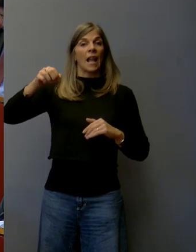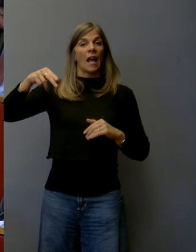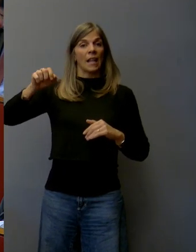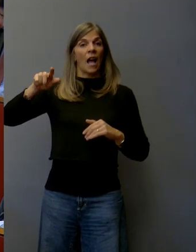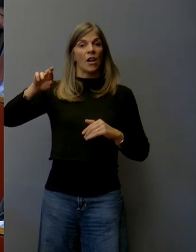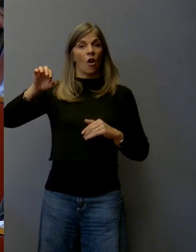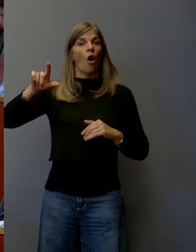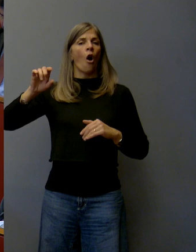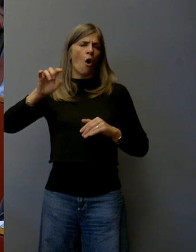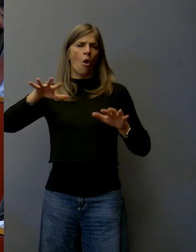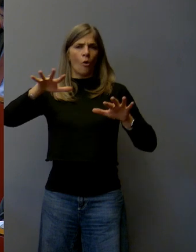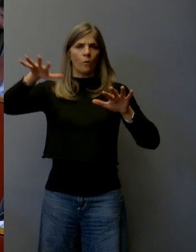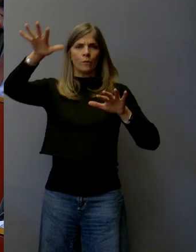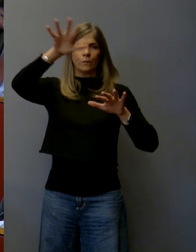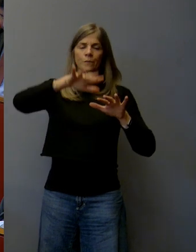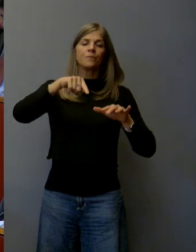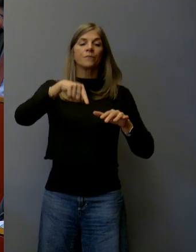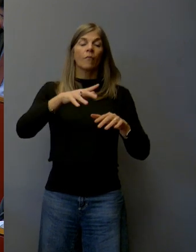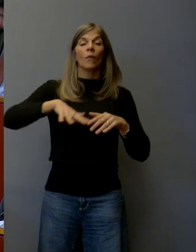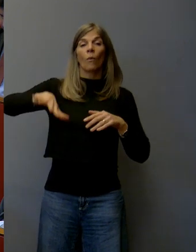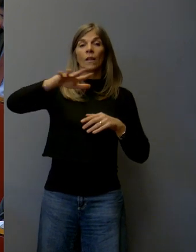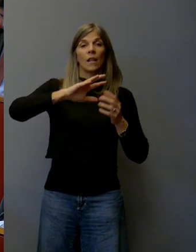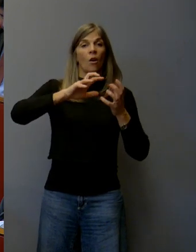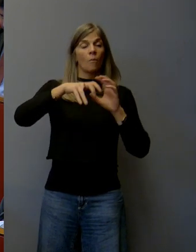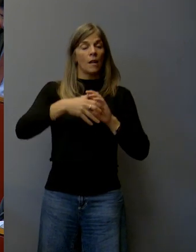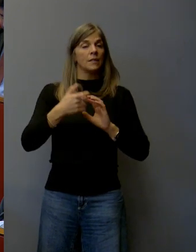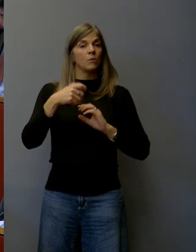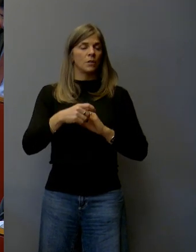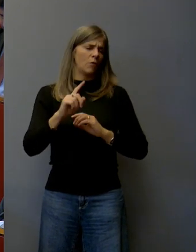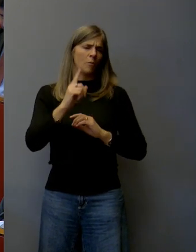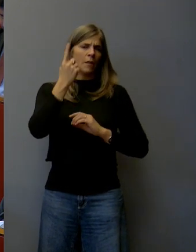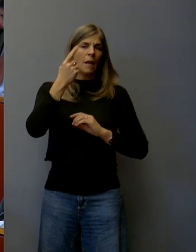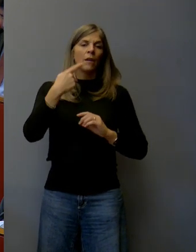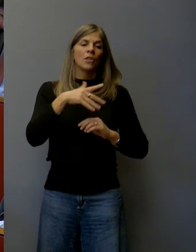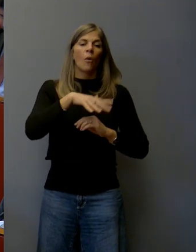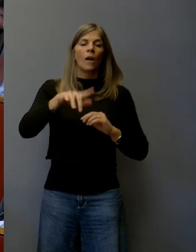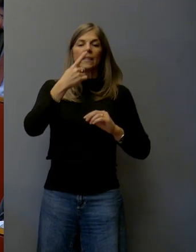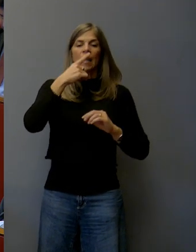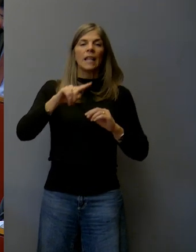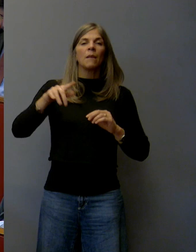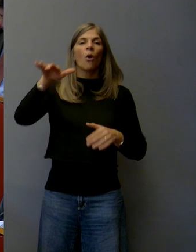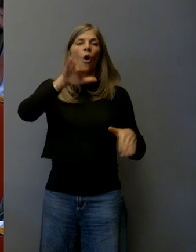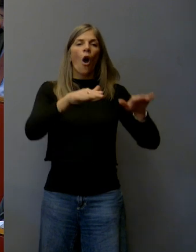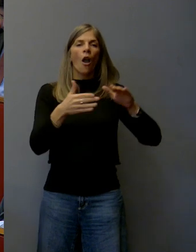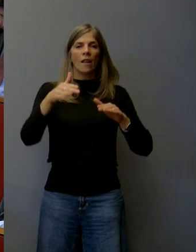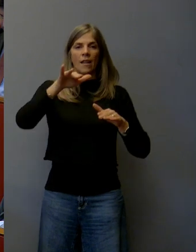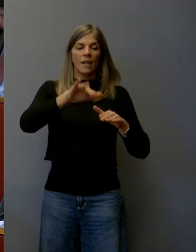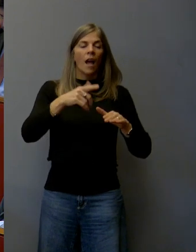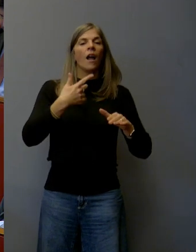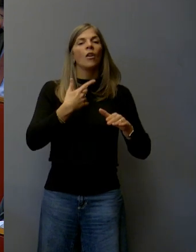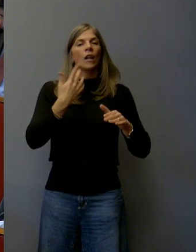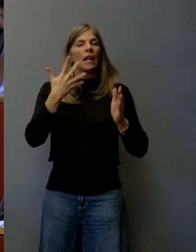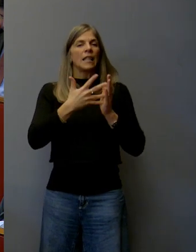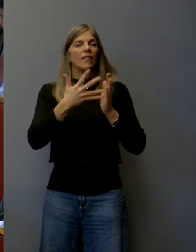è un quartiere complesso perché evidentemente Intanto i quartieri collinari hanno una loro complessità dovuta al collegamento tra